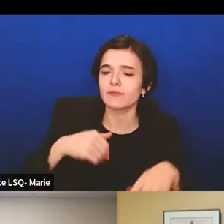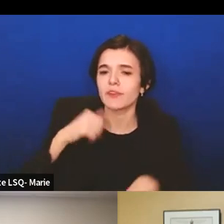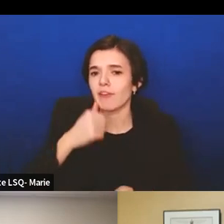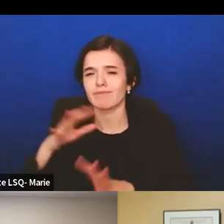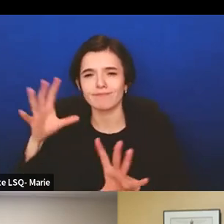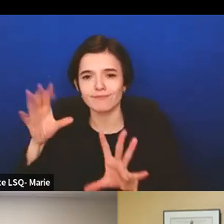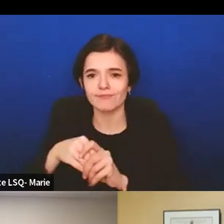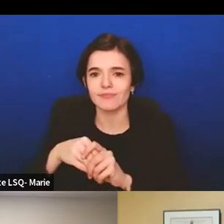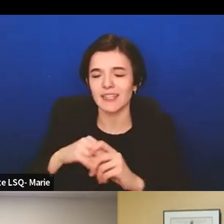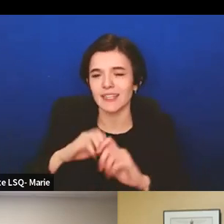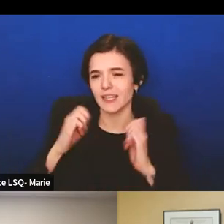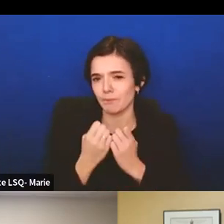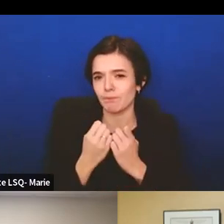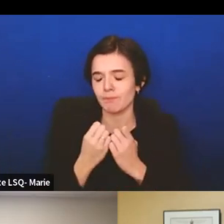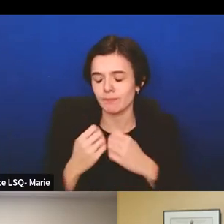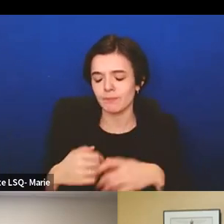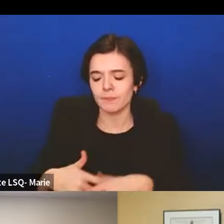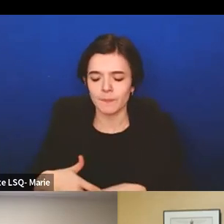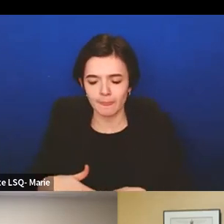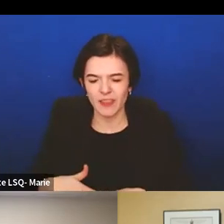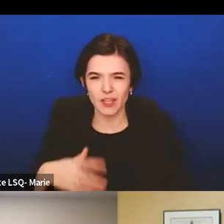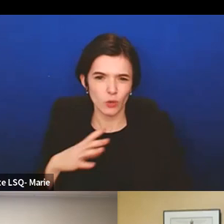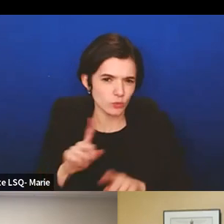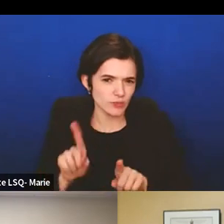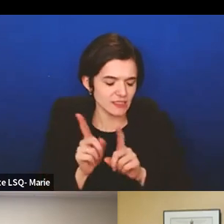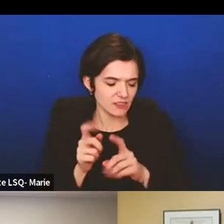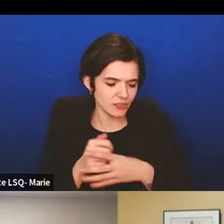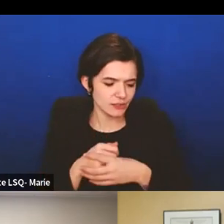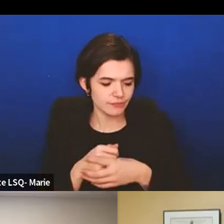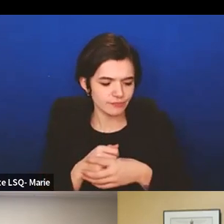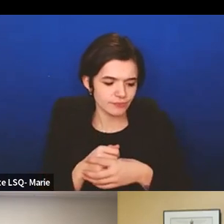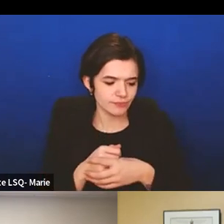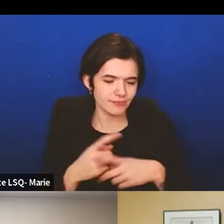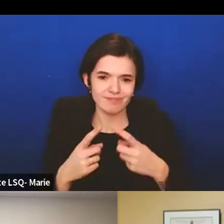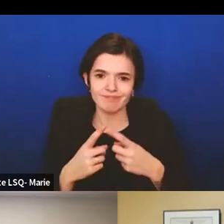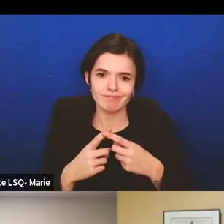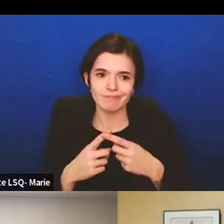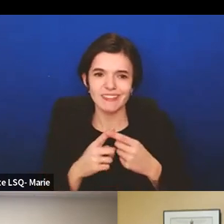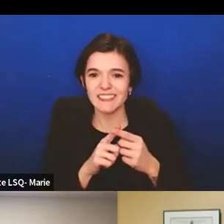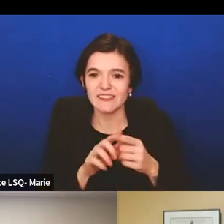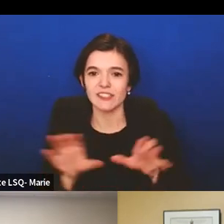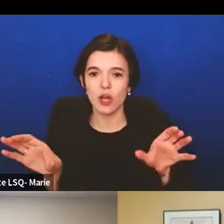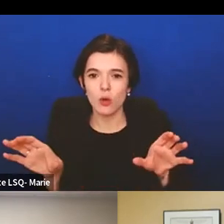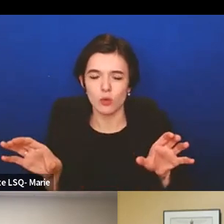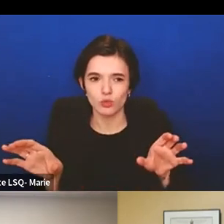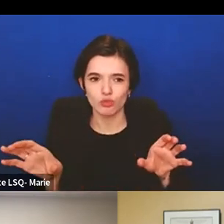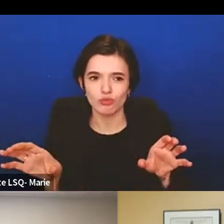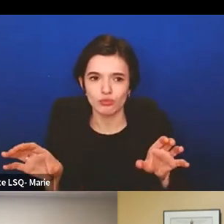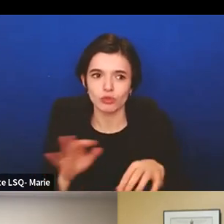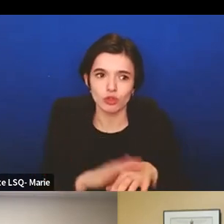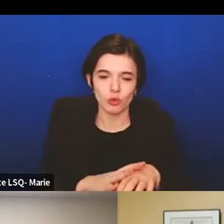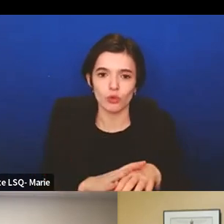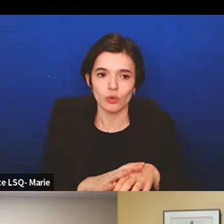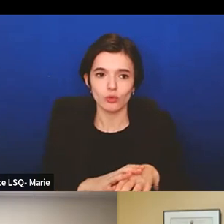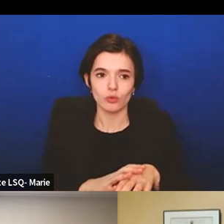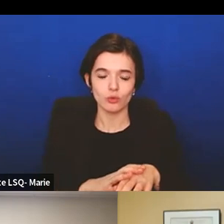intervenants. Est-ce qu'il y a aussi une division au niveau racial qui fait que peut-être il y a ce manque de perception